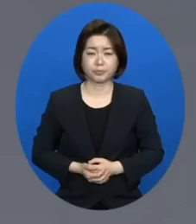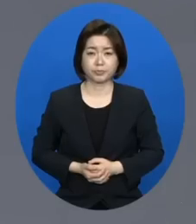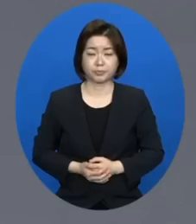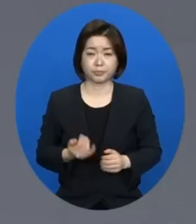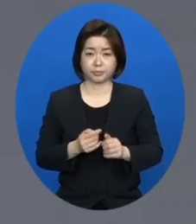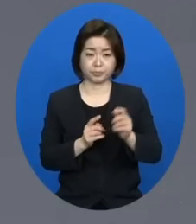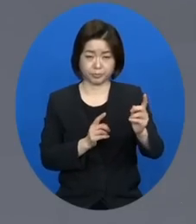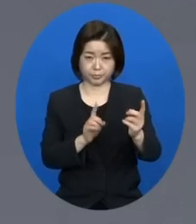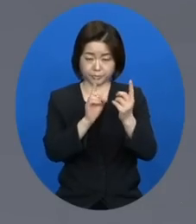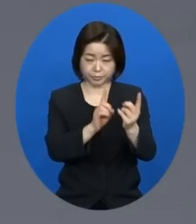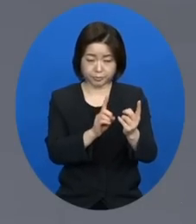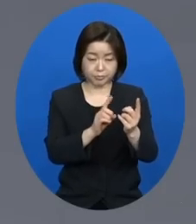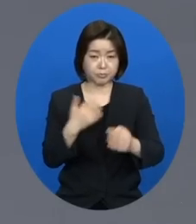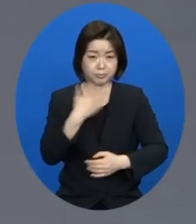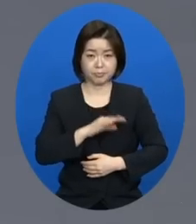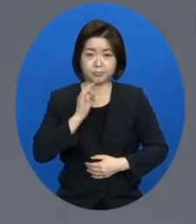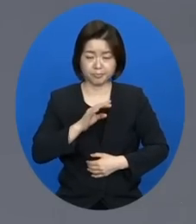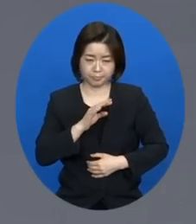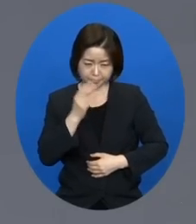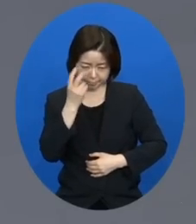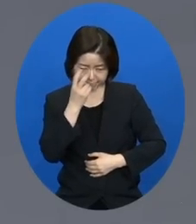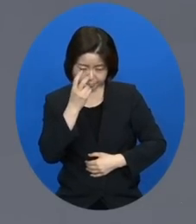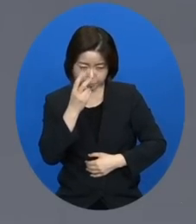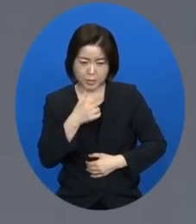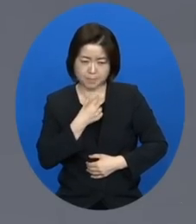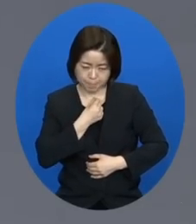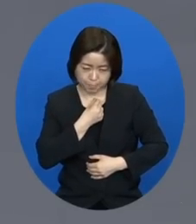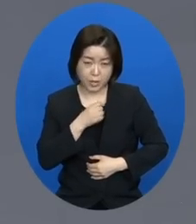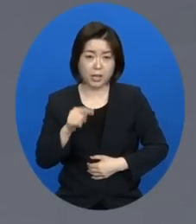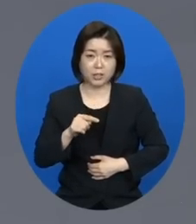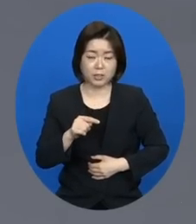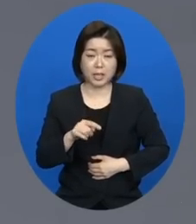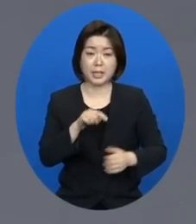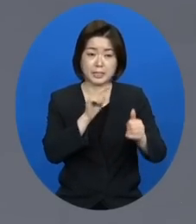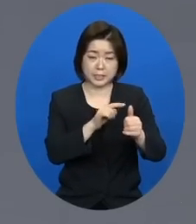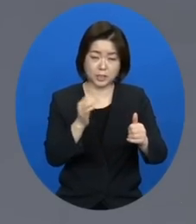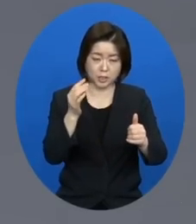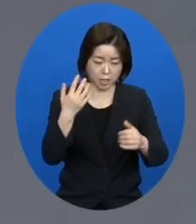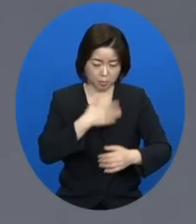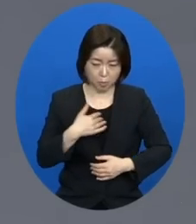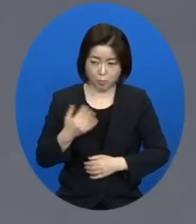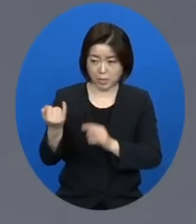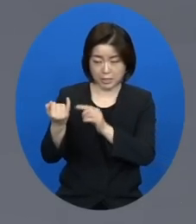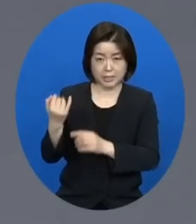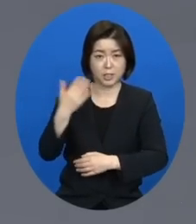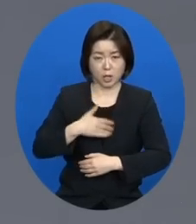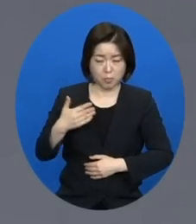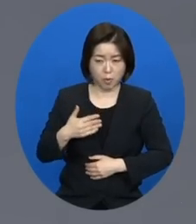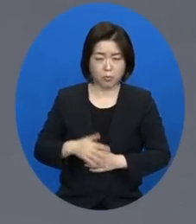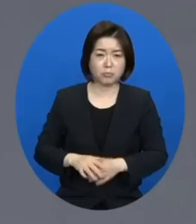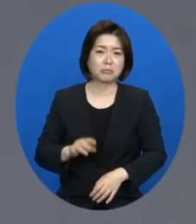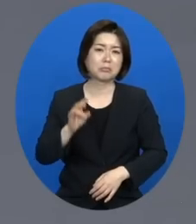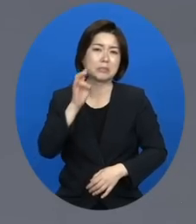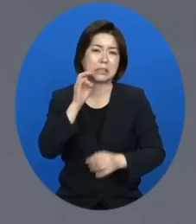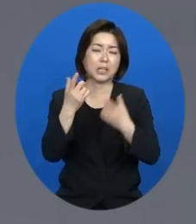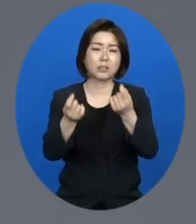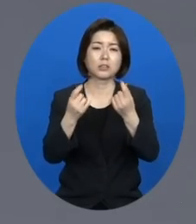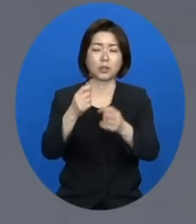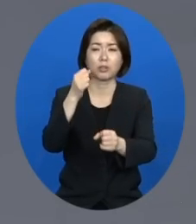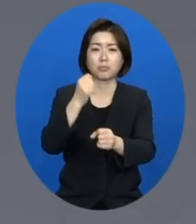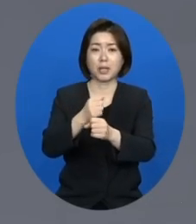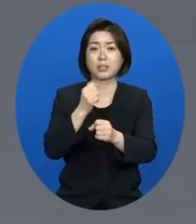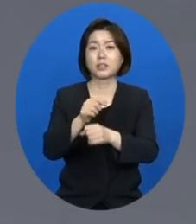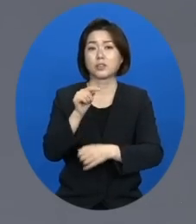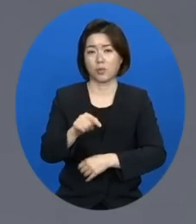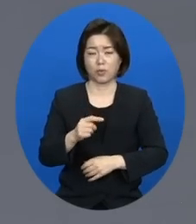상대방의 육체만을 탐하는 것이 바로 우리의 몸을, 그리고 그의 몸을, 그녀의 몸을 창녀의 몸으로 만드는 것이라고